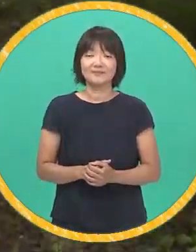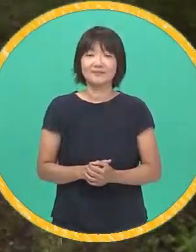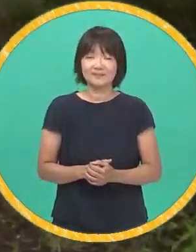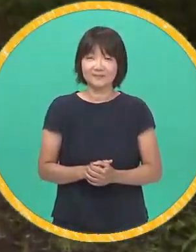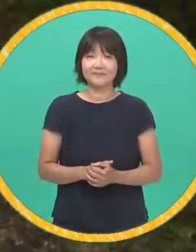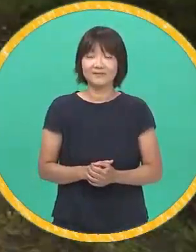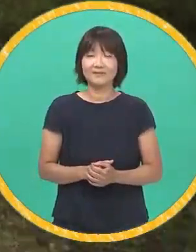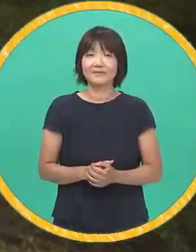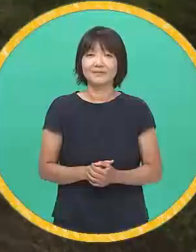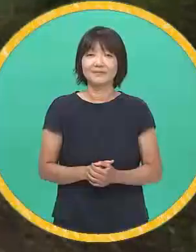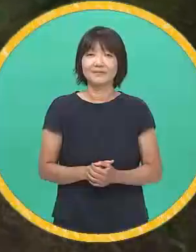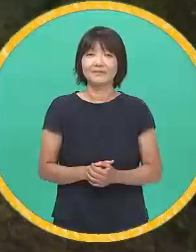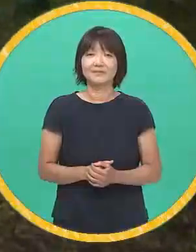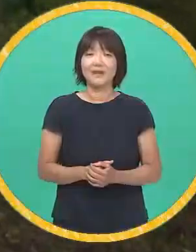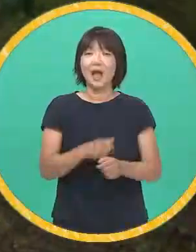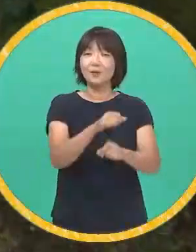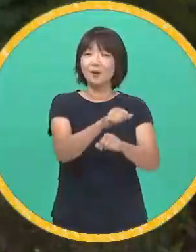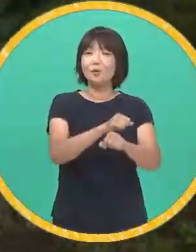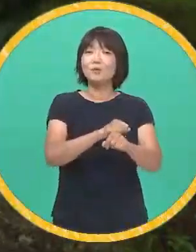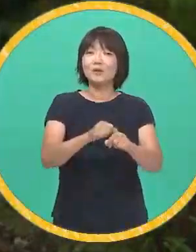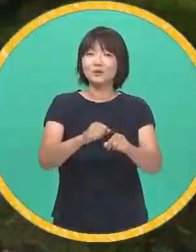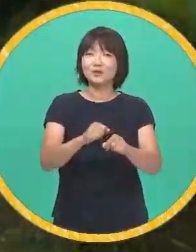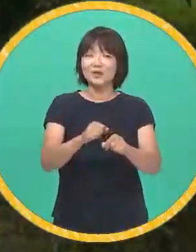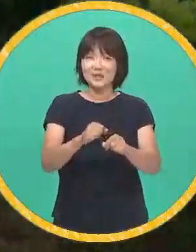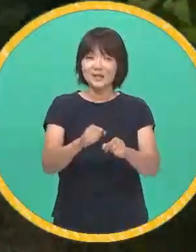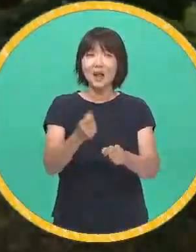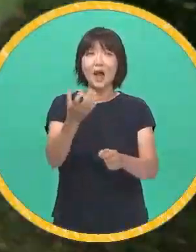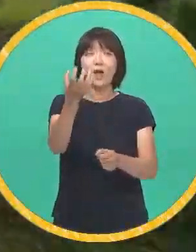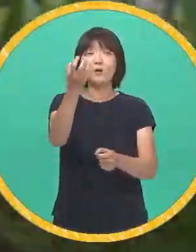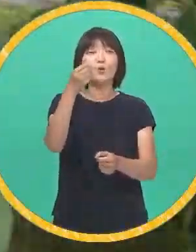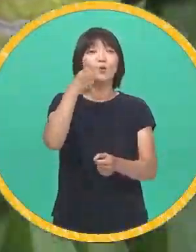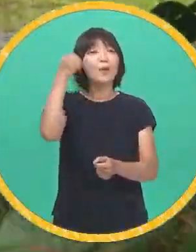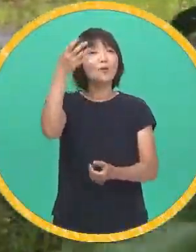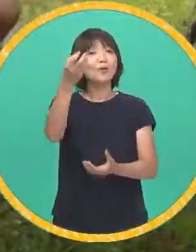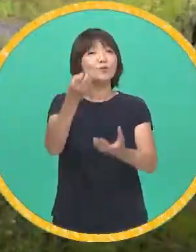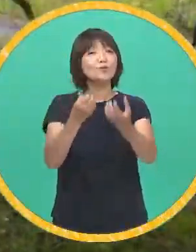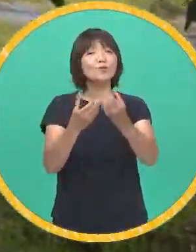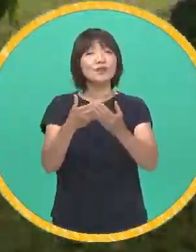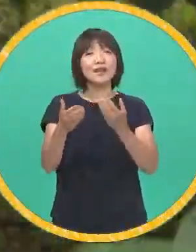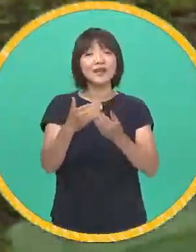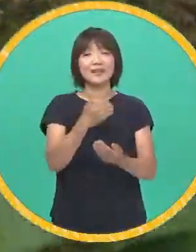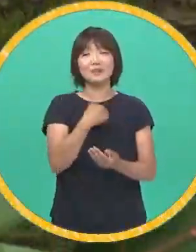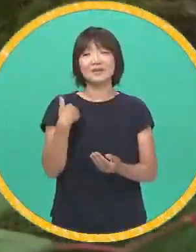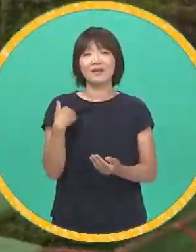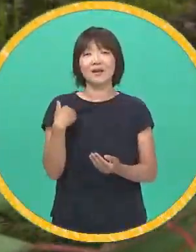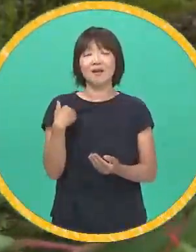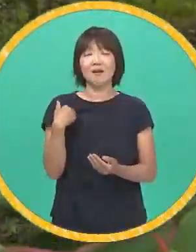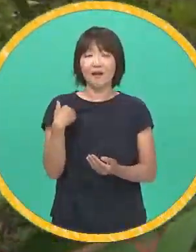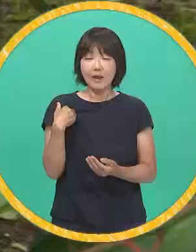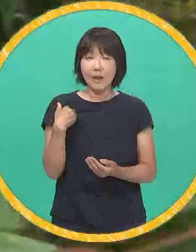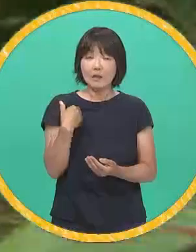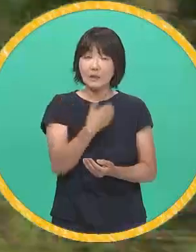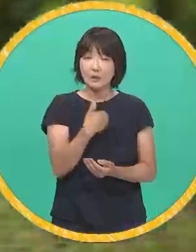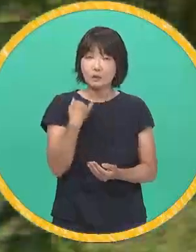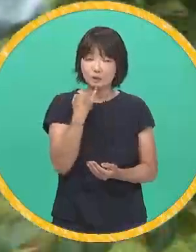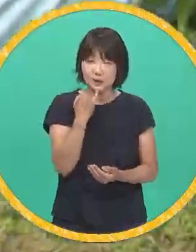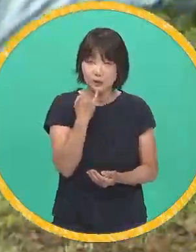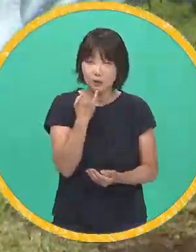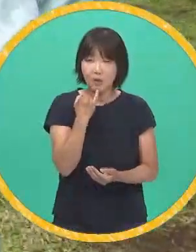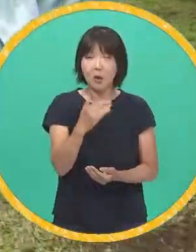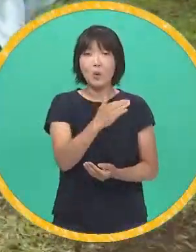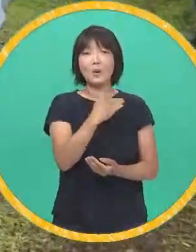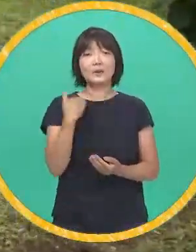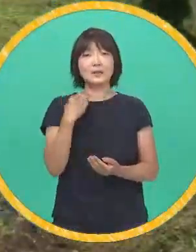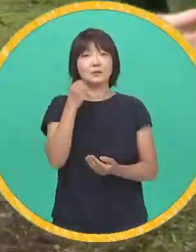そうして何と何のですね特別に水泡さんの収穫をさせていただきまして超なものなもいいの多いんです我々